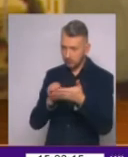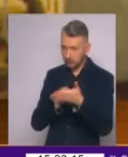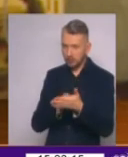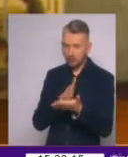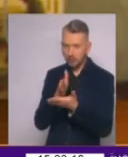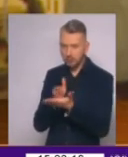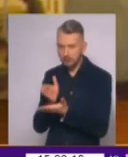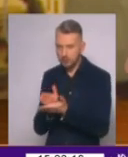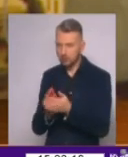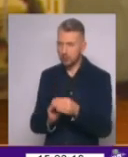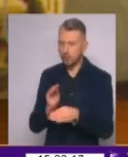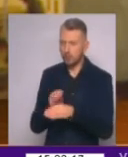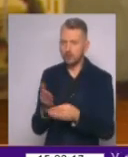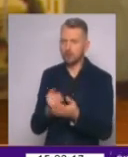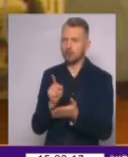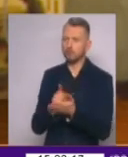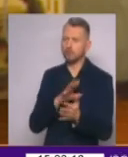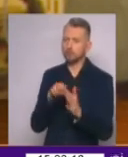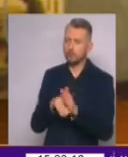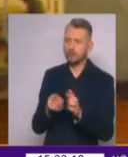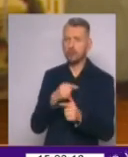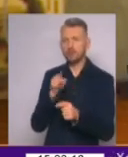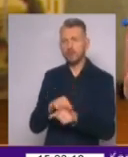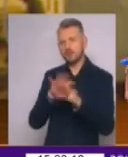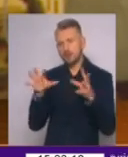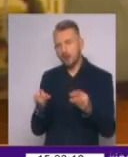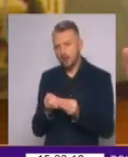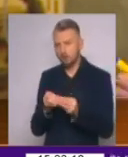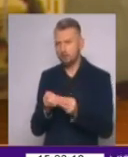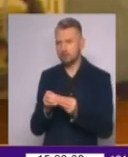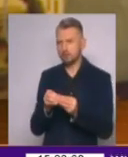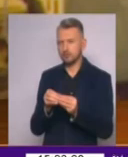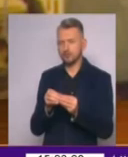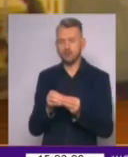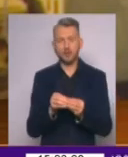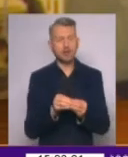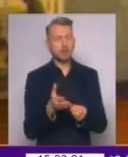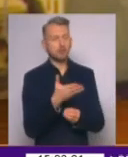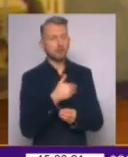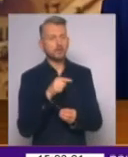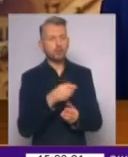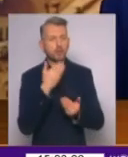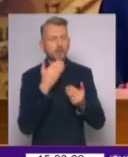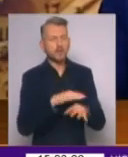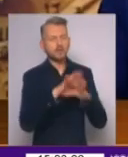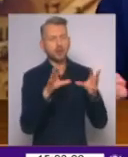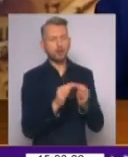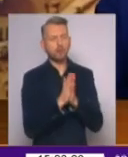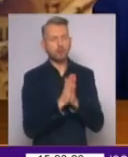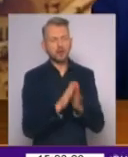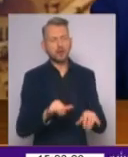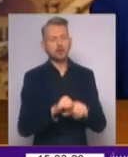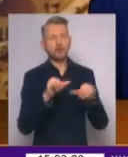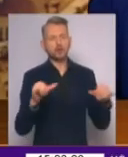напрямки, знову ж таки, додаткові, які мають бути включені? Чи ви загалом просто просили розширення? Чи конкретика була? Ми в цьому зверненні взагалом попросили, що